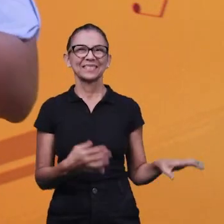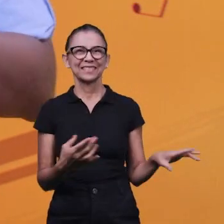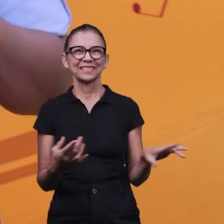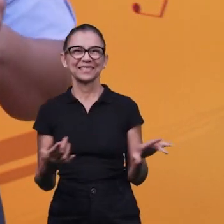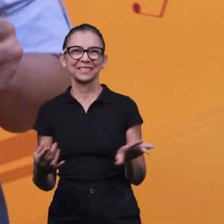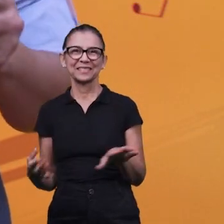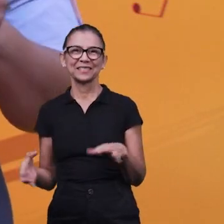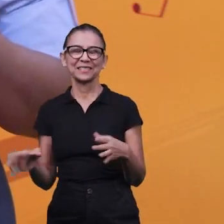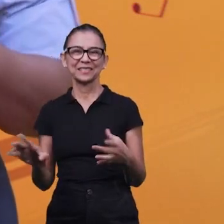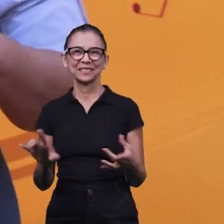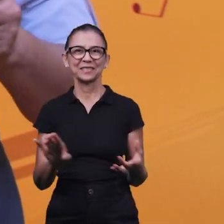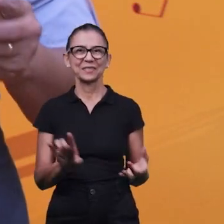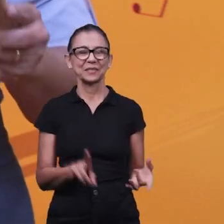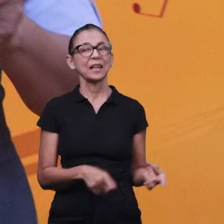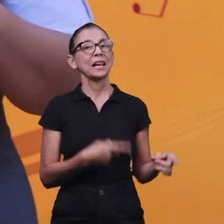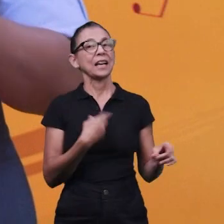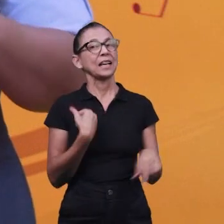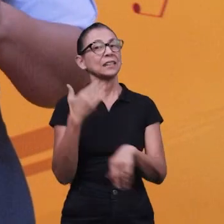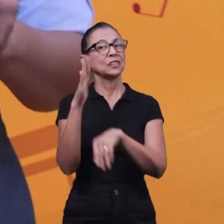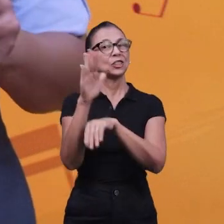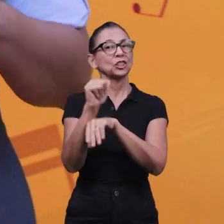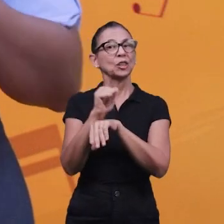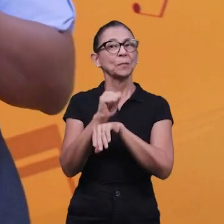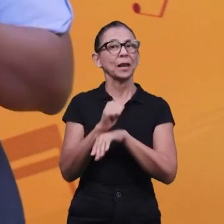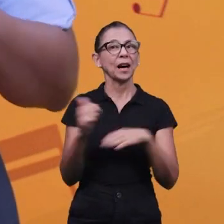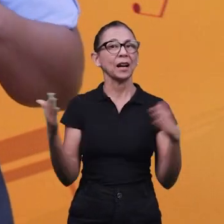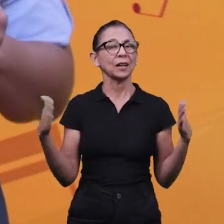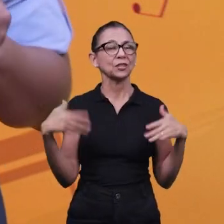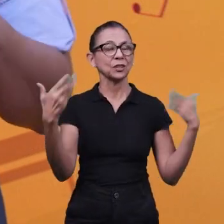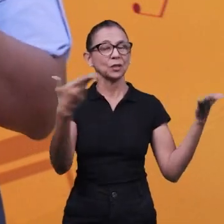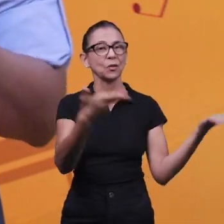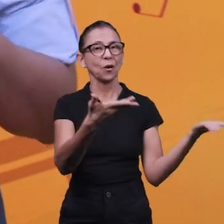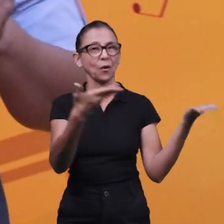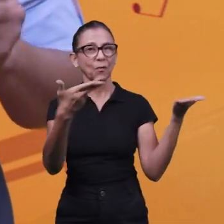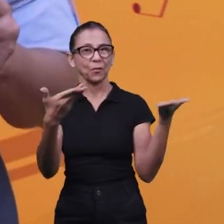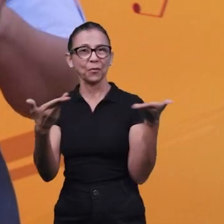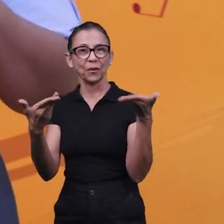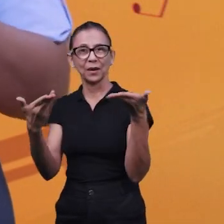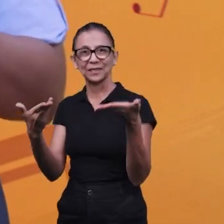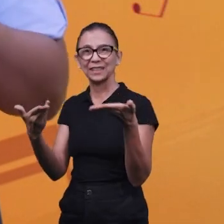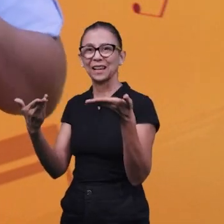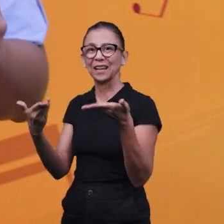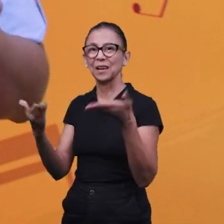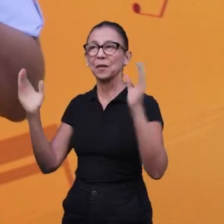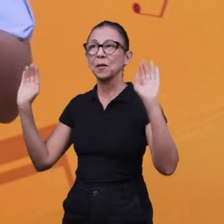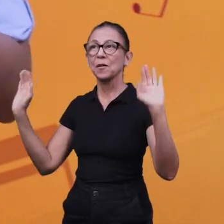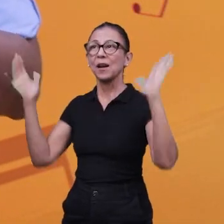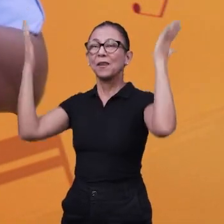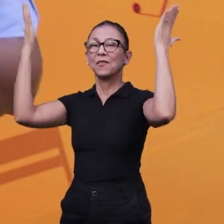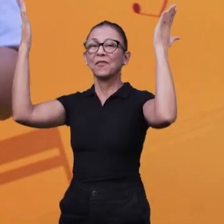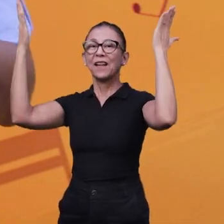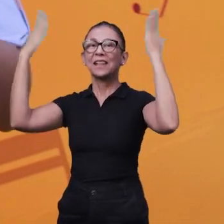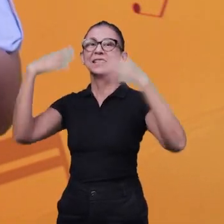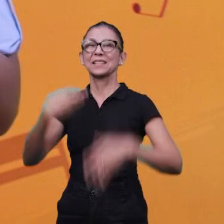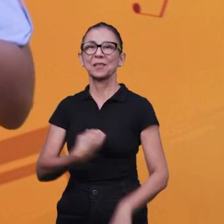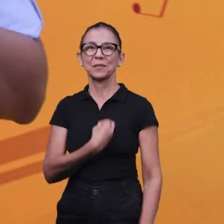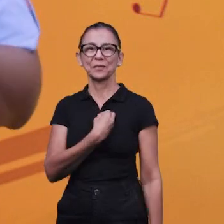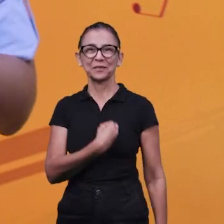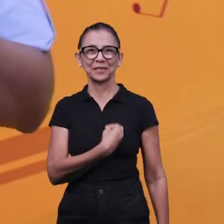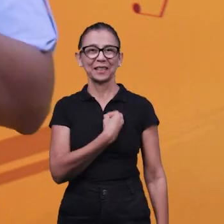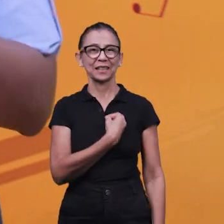Vem depressa, pois ele te chama, te convida a participar da